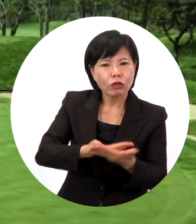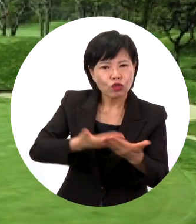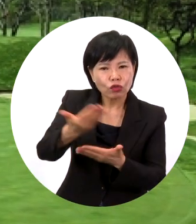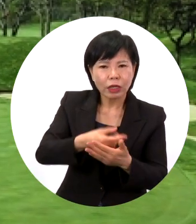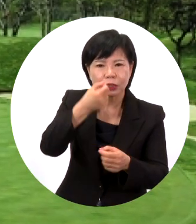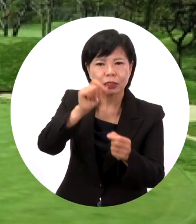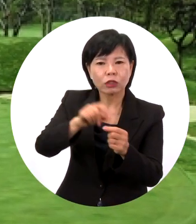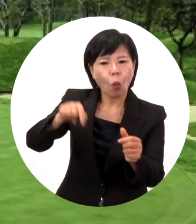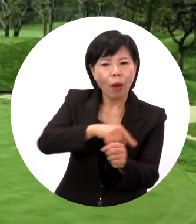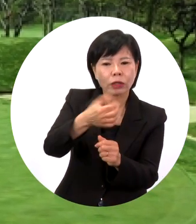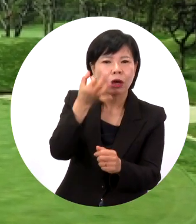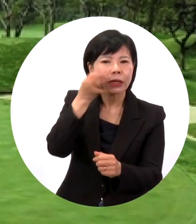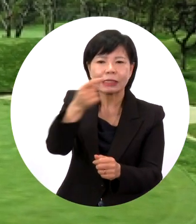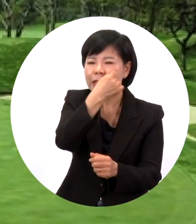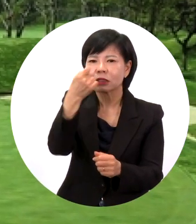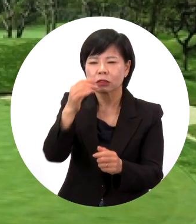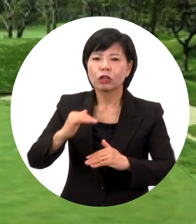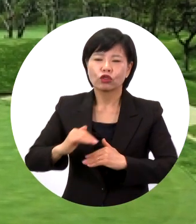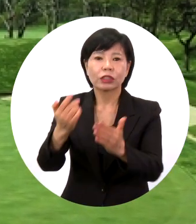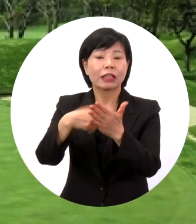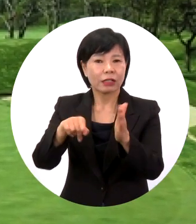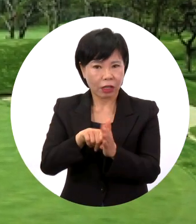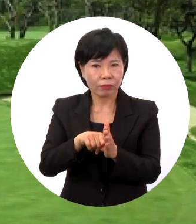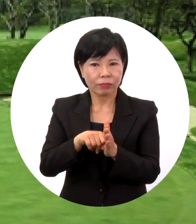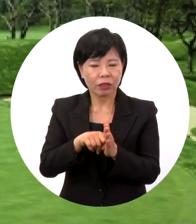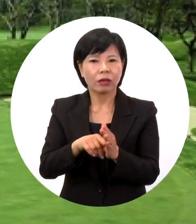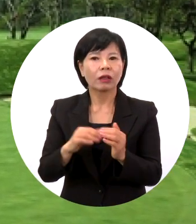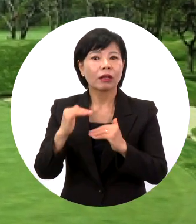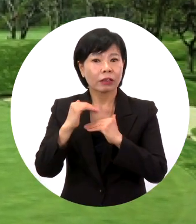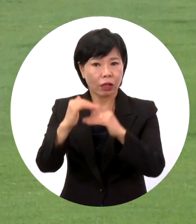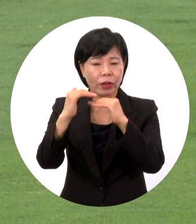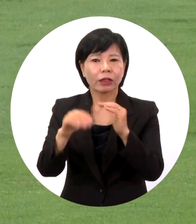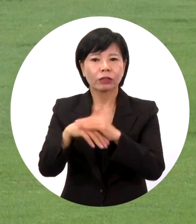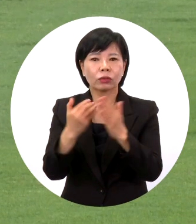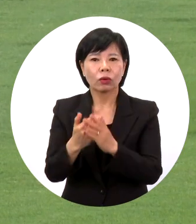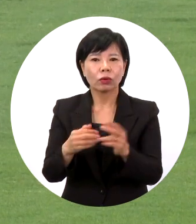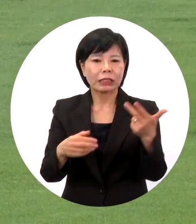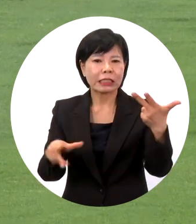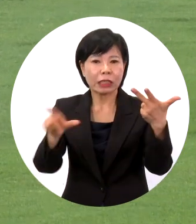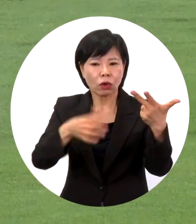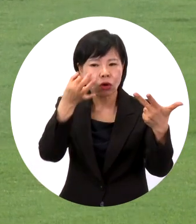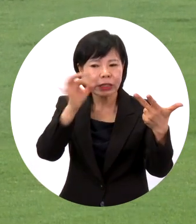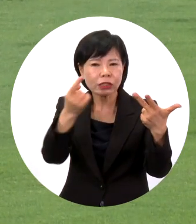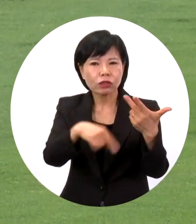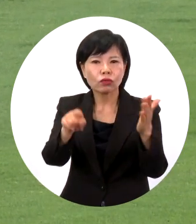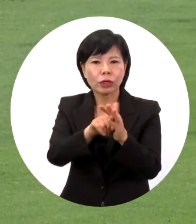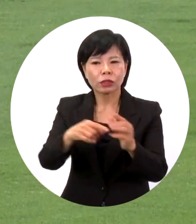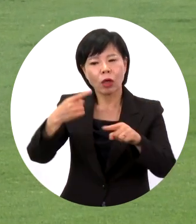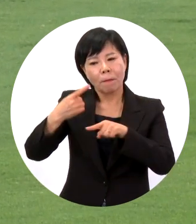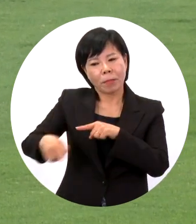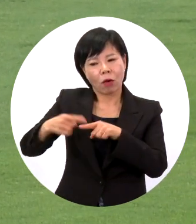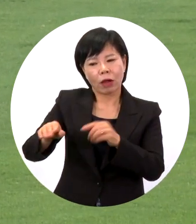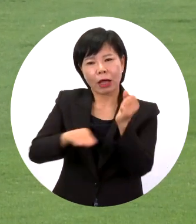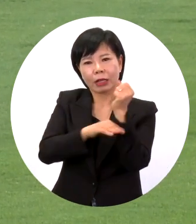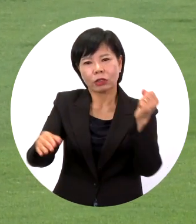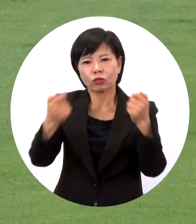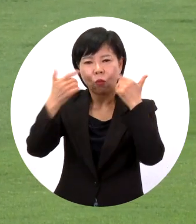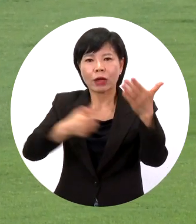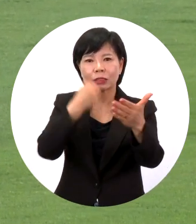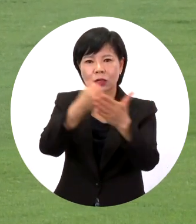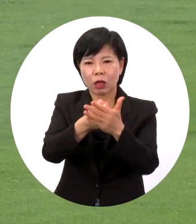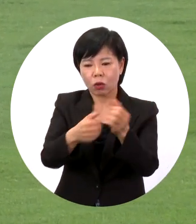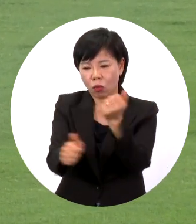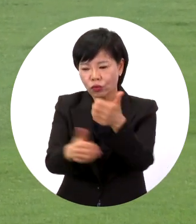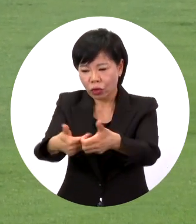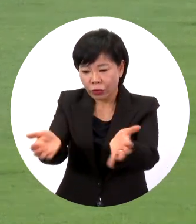친환경 골프장 인증 등을 추진할 계획인데요. 오는 7월 친환경 인증을 위한 평가 기준을 확정하고